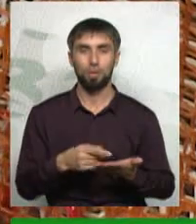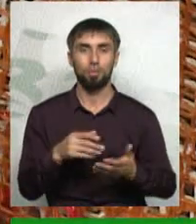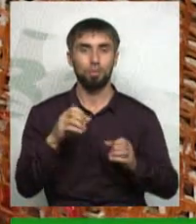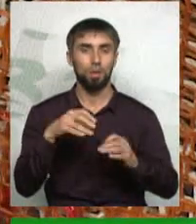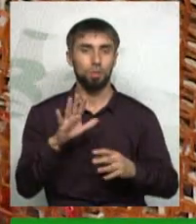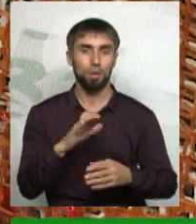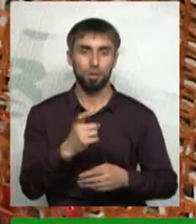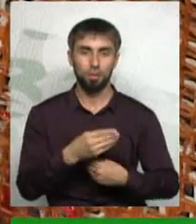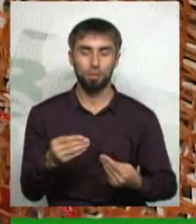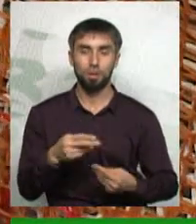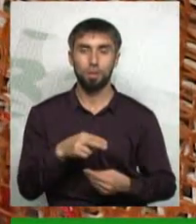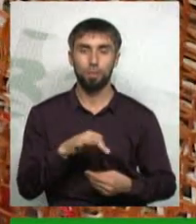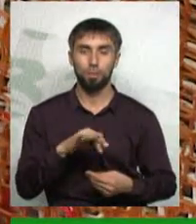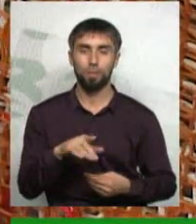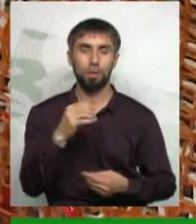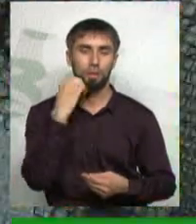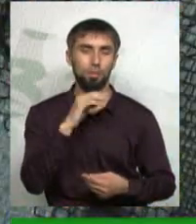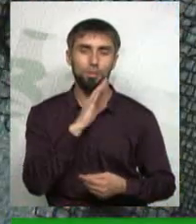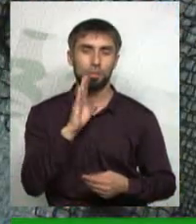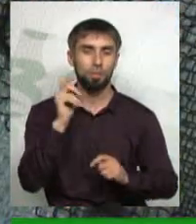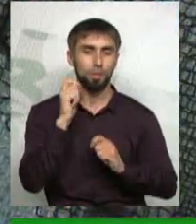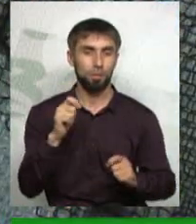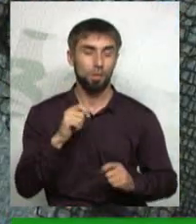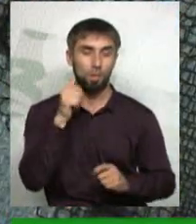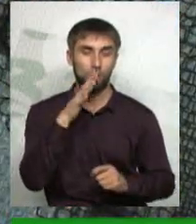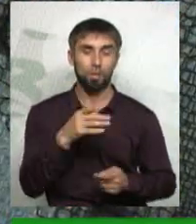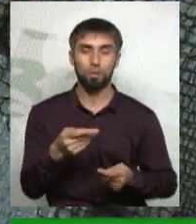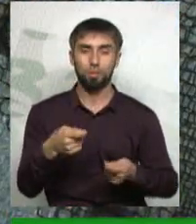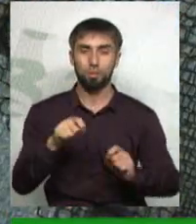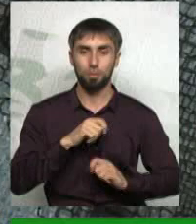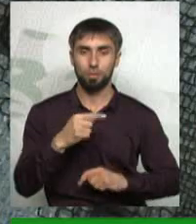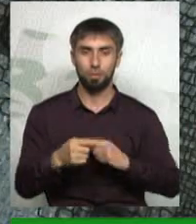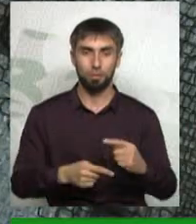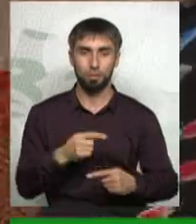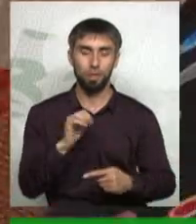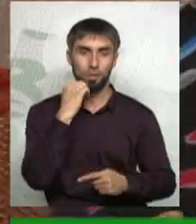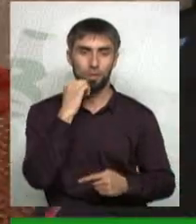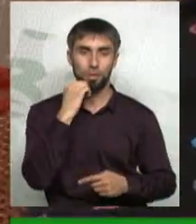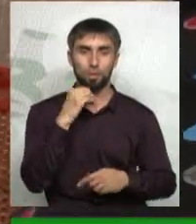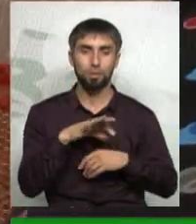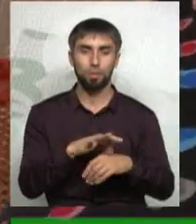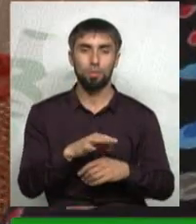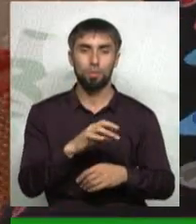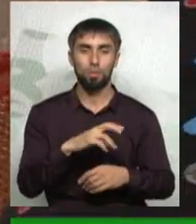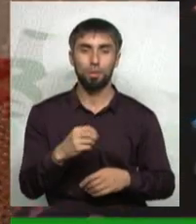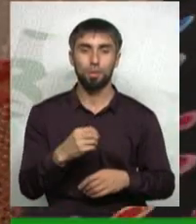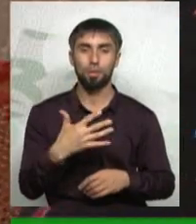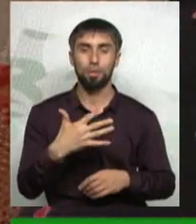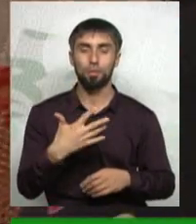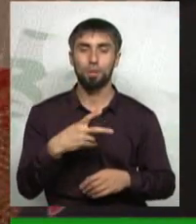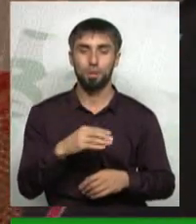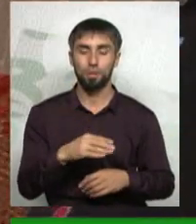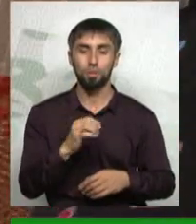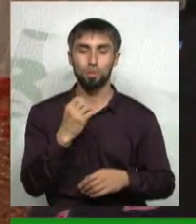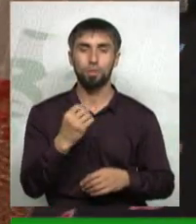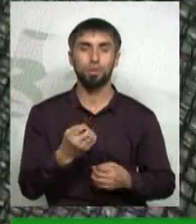Для Питимат все началось со старинного маминого платка, который достался ей по наследству. Бабушка проносила его более полувека, а до этого